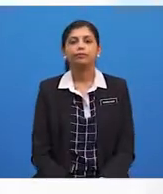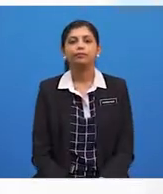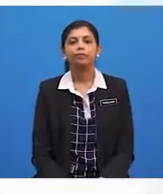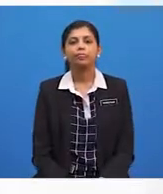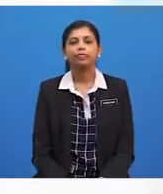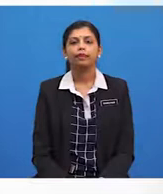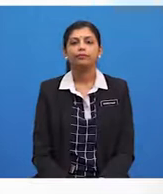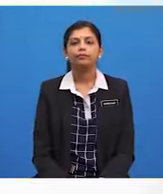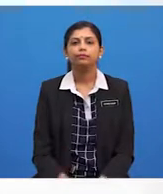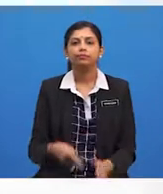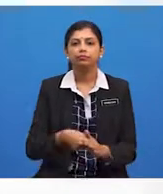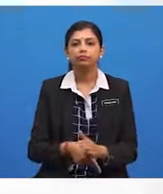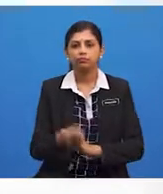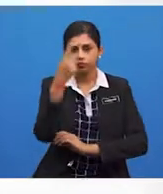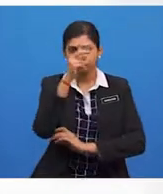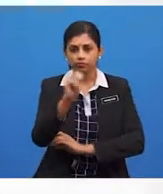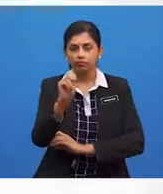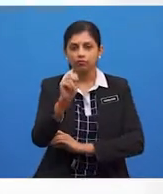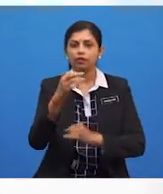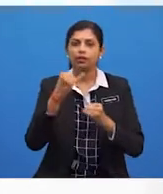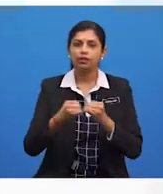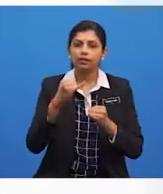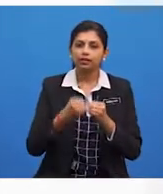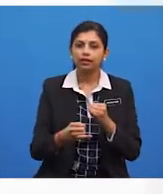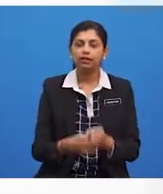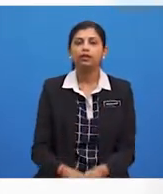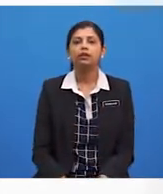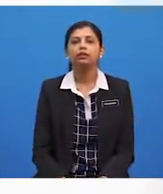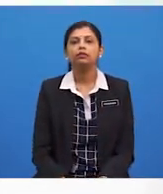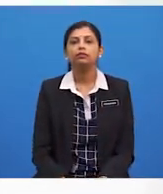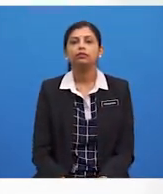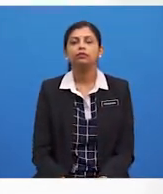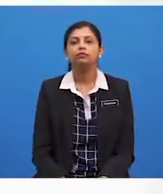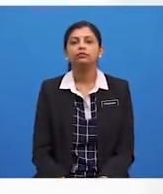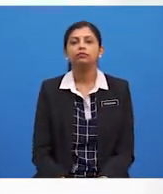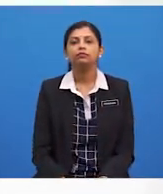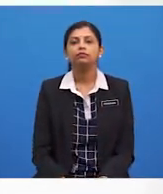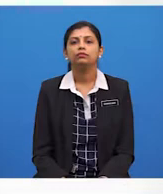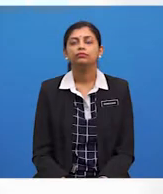Peruntukan utama yang terakhir dalam perlembagaan negara ialah sistem pemerintahan.